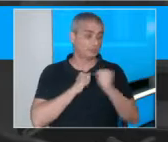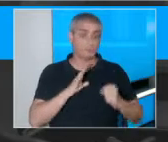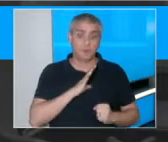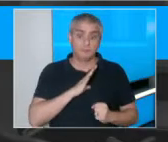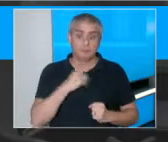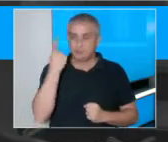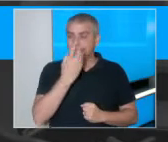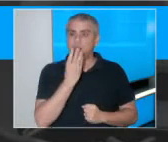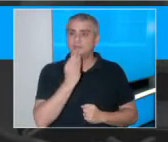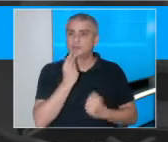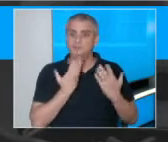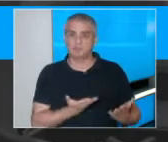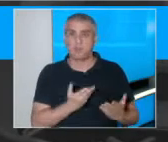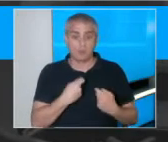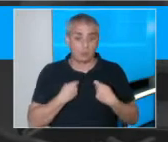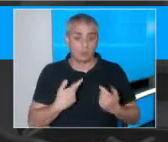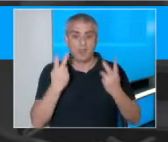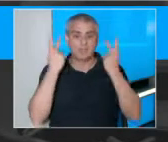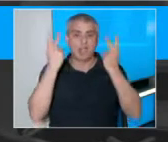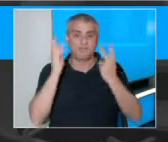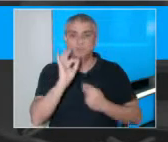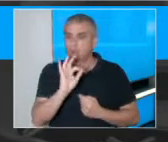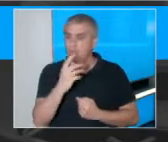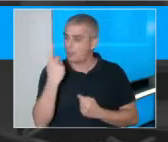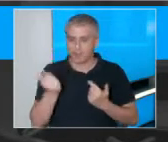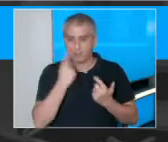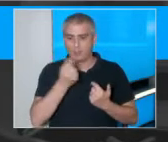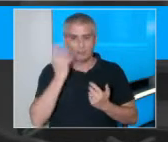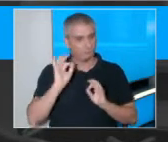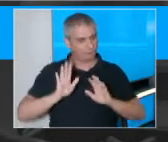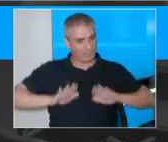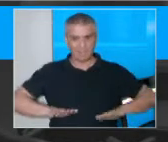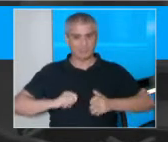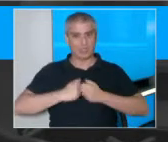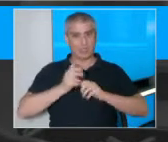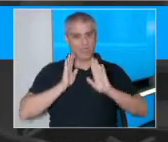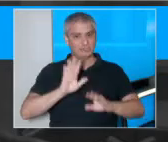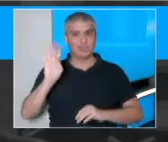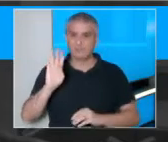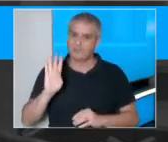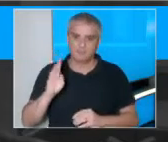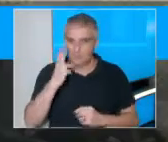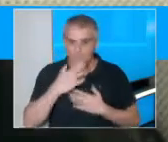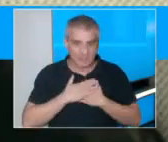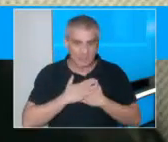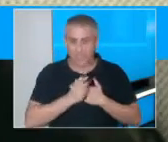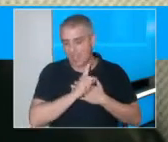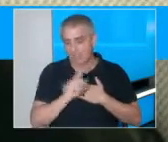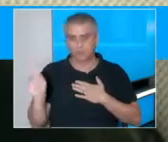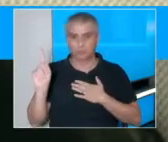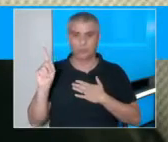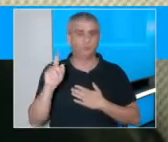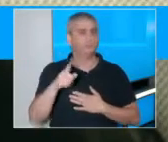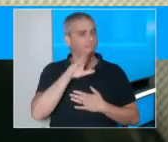מסוכנת לזהותה של מדינת ישראל, שמוכרת את הערכים שלה אחד אחרי השני, בשביל כיסא או בשביל שנאת נתניהו, בעיניי זה דבר שאסור שיקרה.